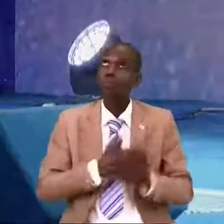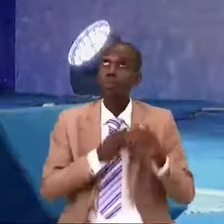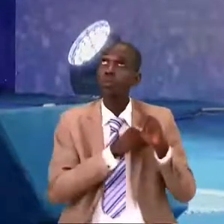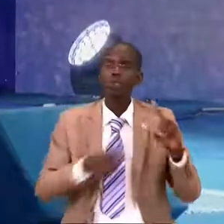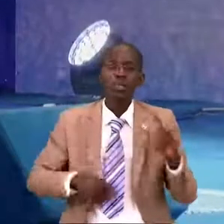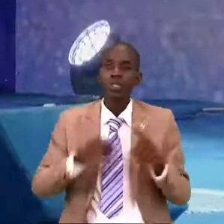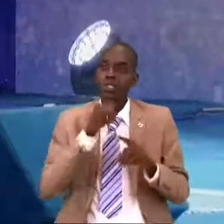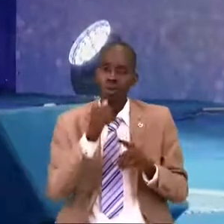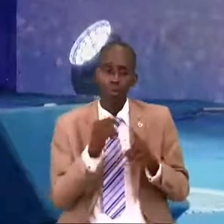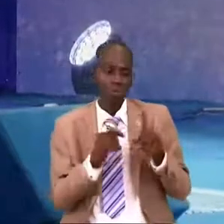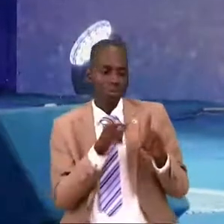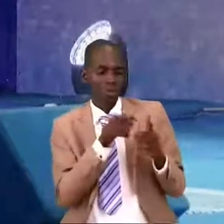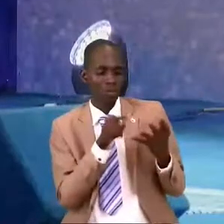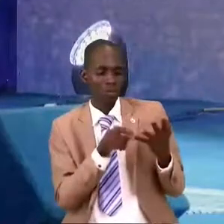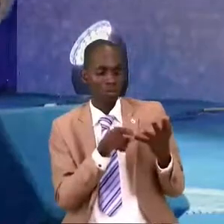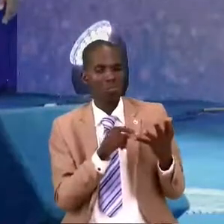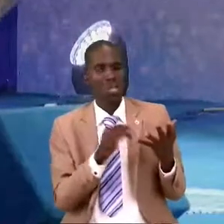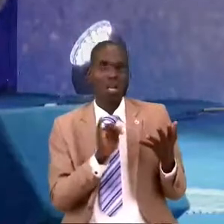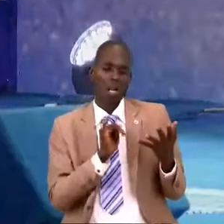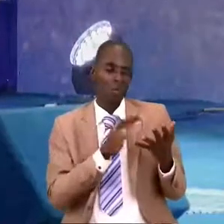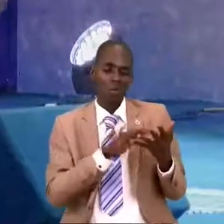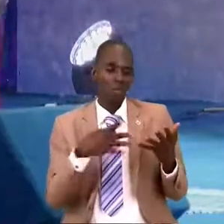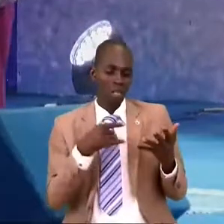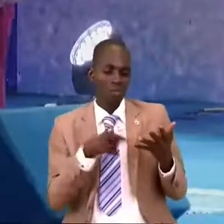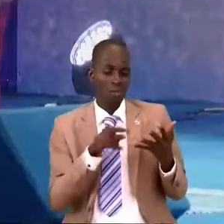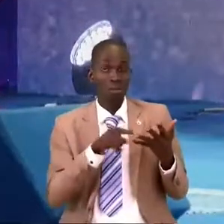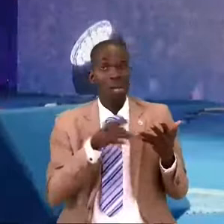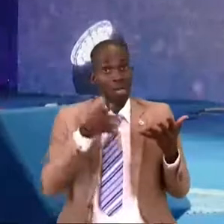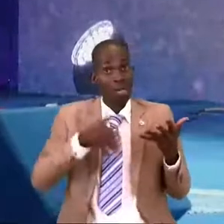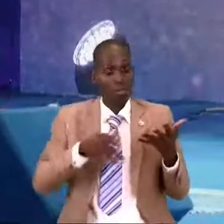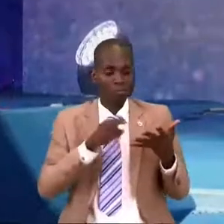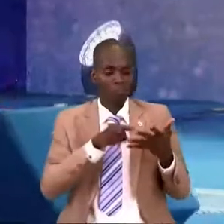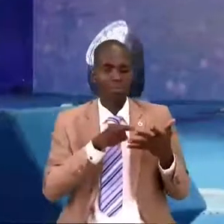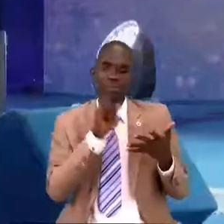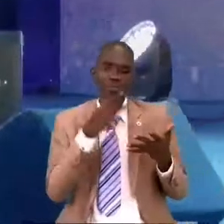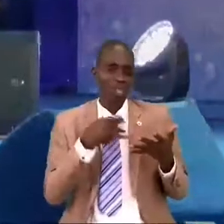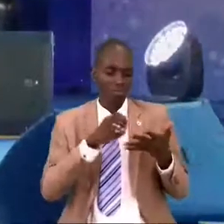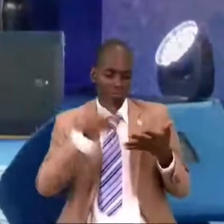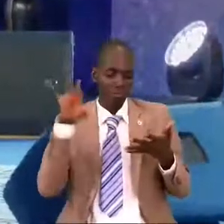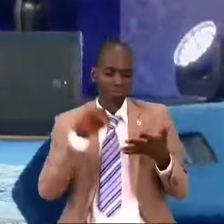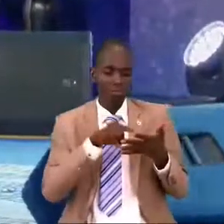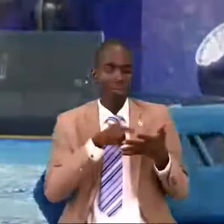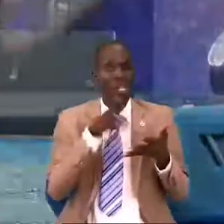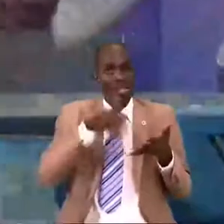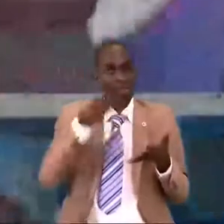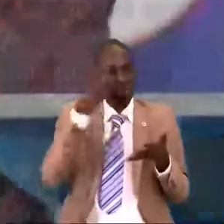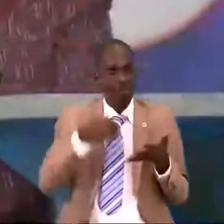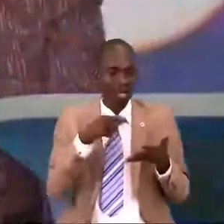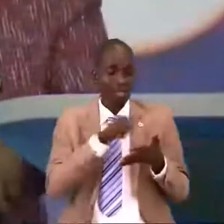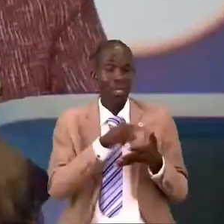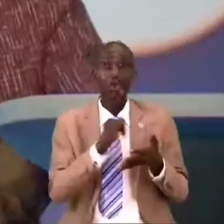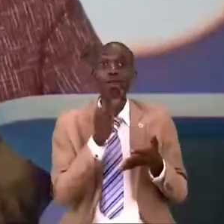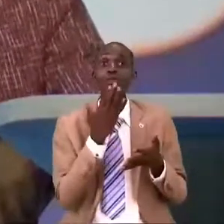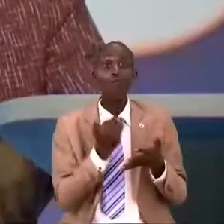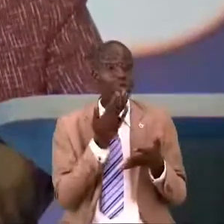pour ma vie. Efface ça. Mais ça, c'est doux. Il y a des gens qui s'attachent à leur péché parce